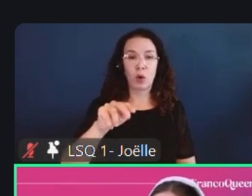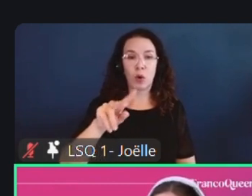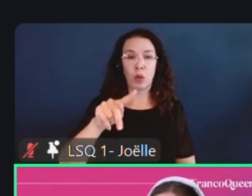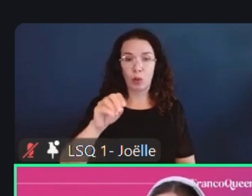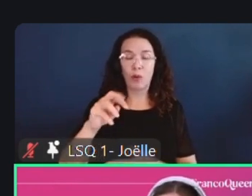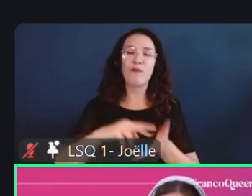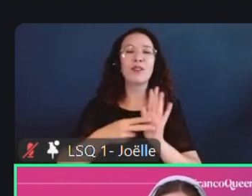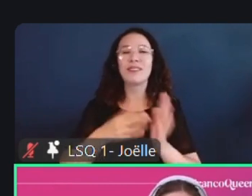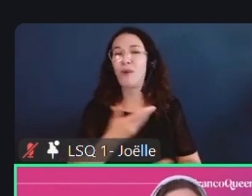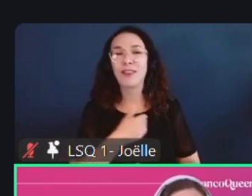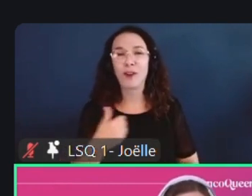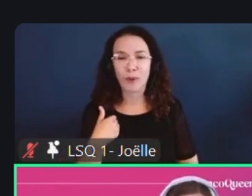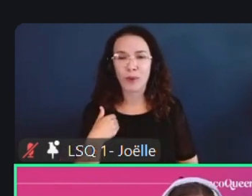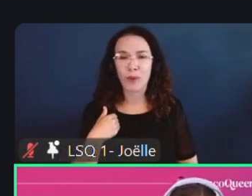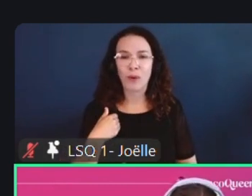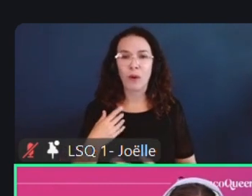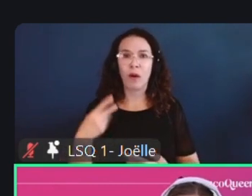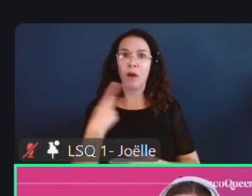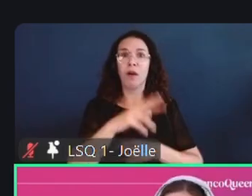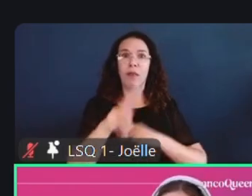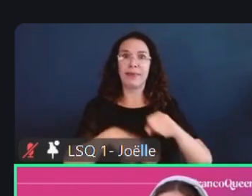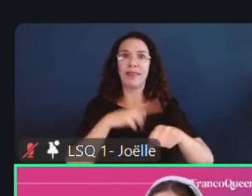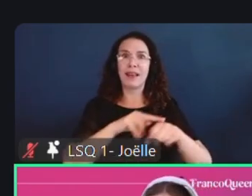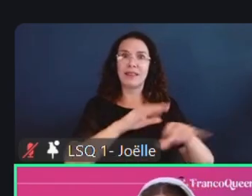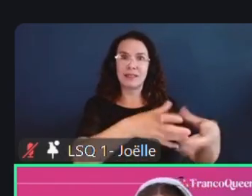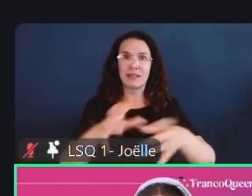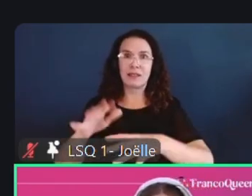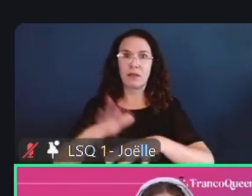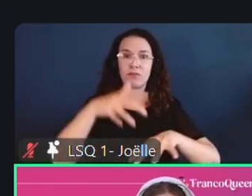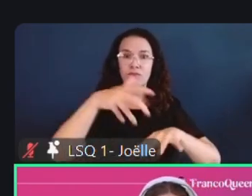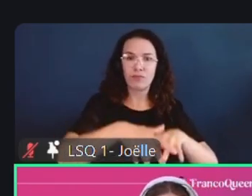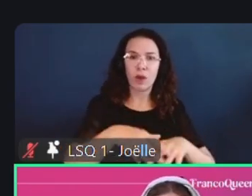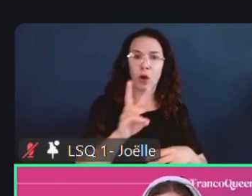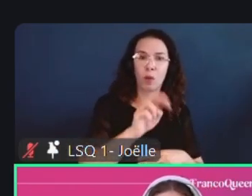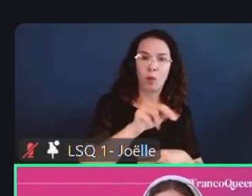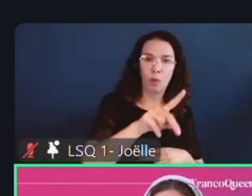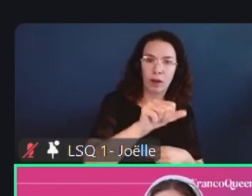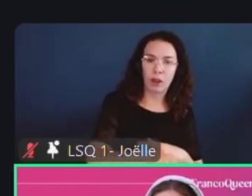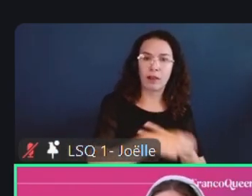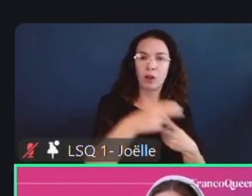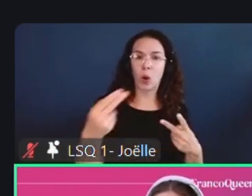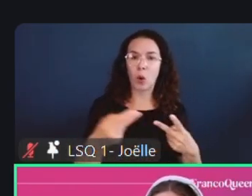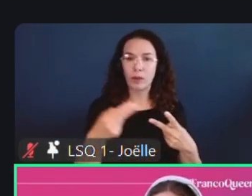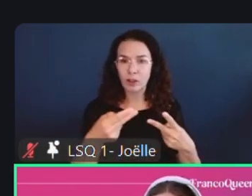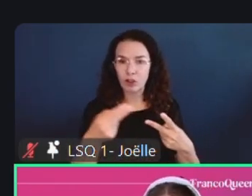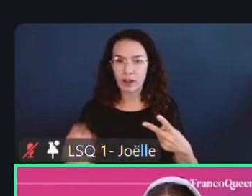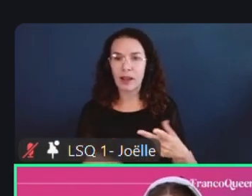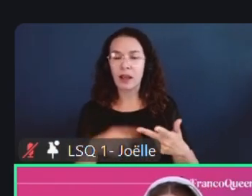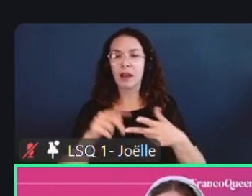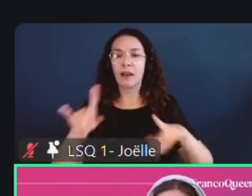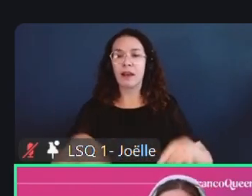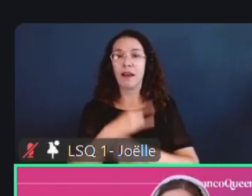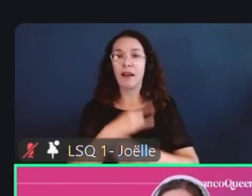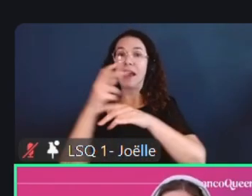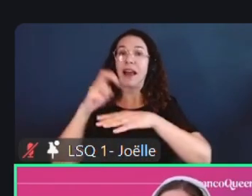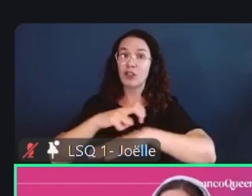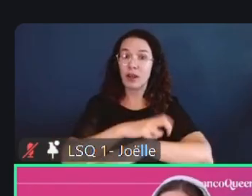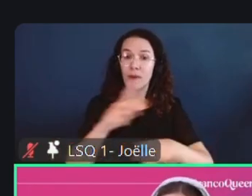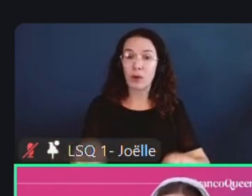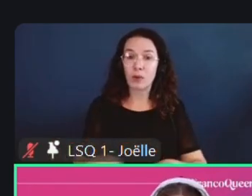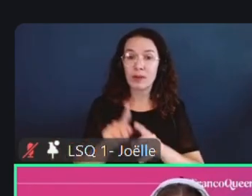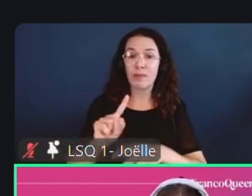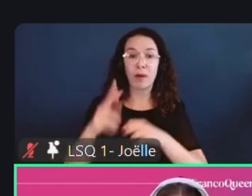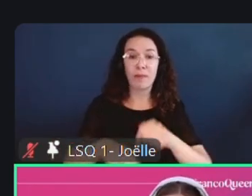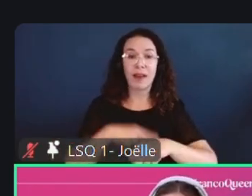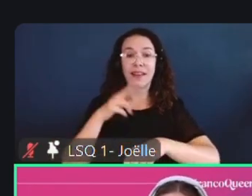fait partie du territoire traditionnel de nombreuses nations, y compris les Wendat, les Haudenosaunee et les Anishinaabe, y compris la